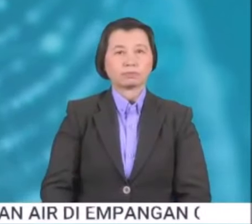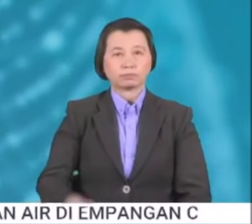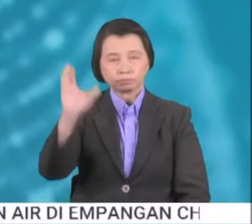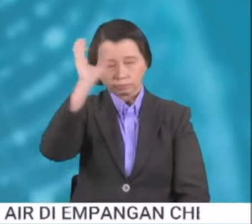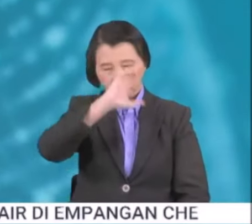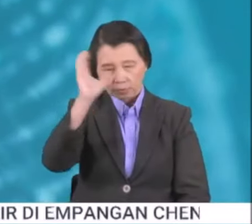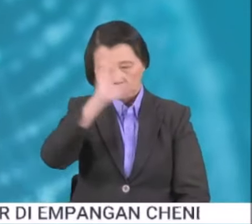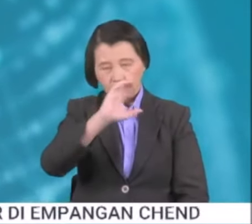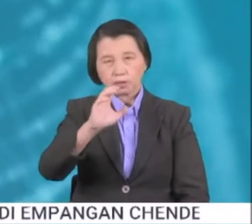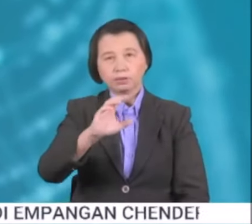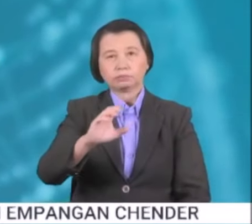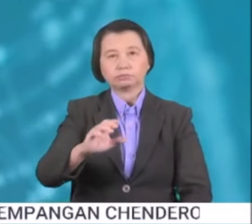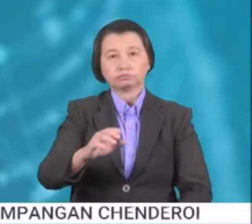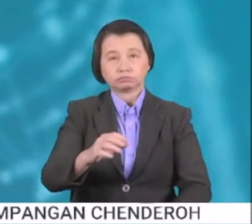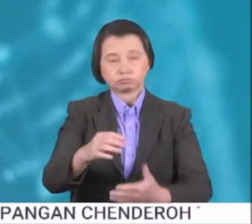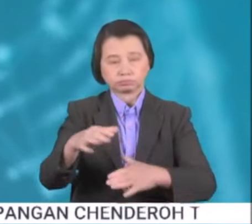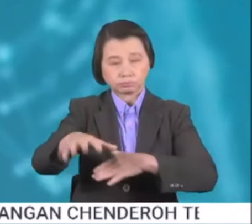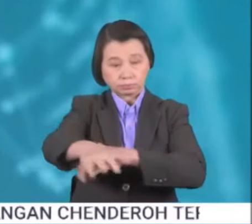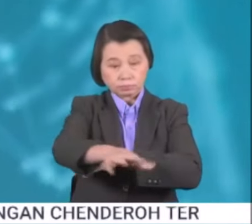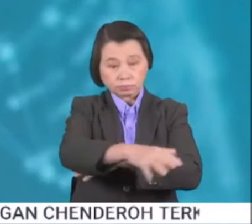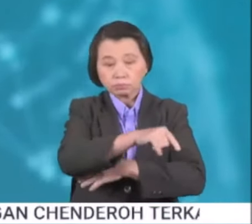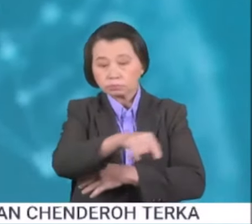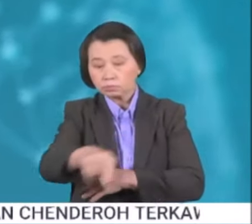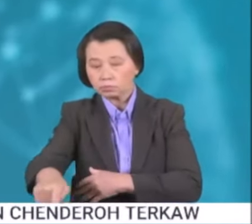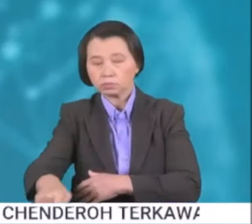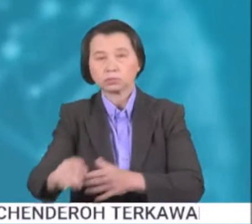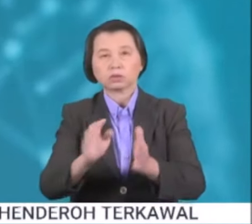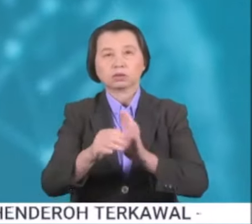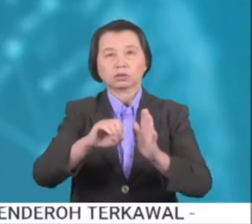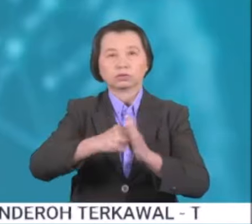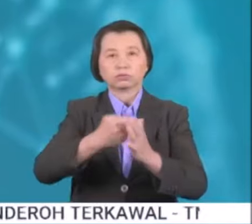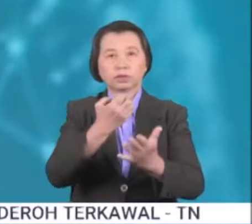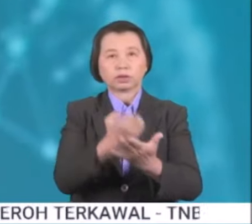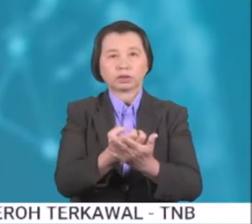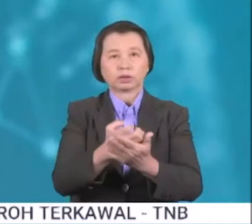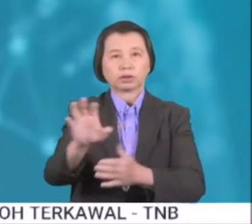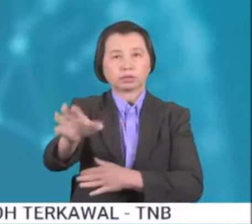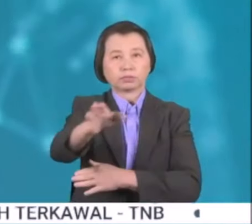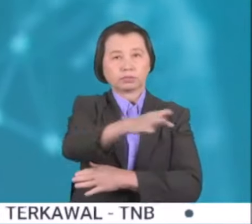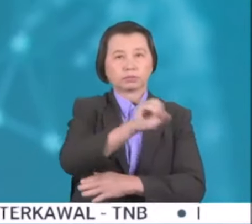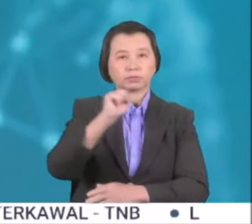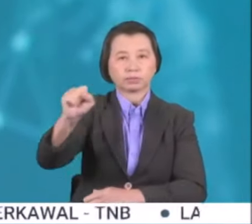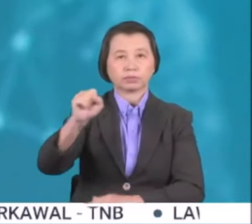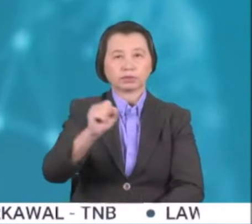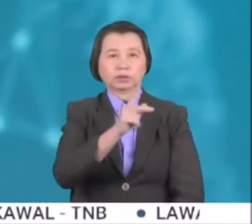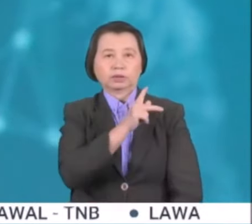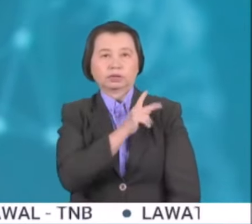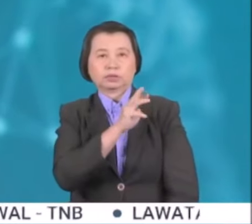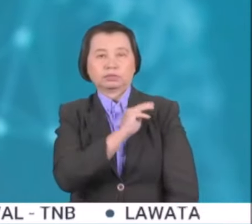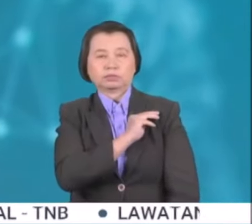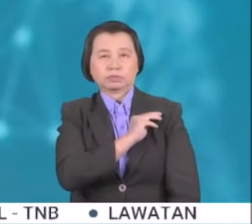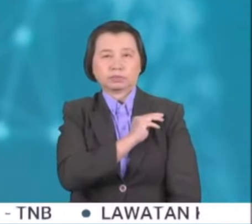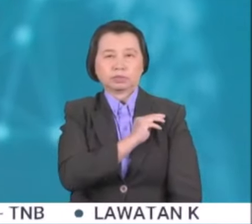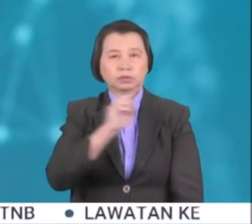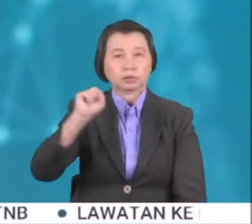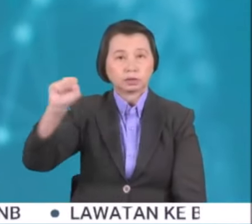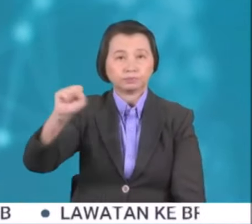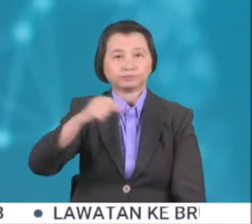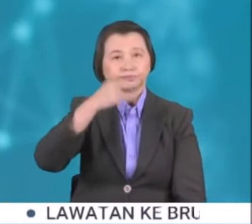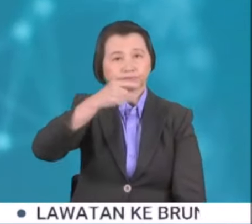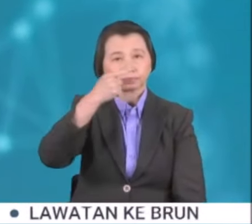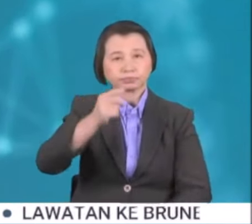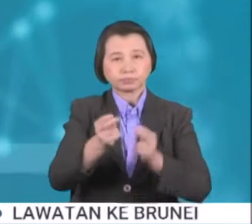Penerokaan khazanah laut berpotensi jadi sumber ekonomi biru Sabah. Ketua Menteri Datuk Seri Haji G. Noor